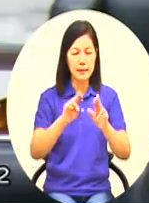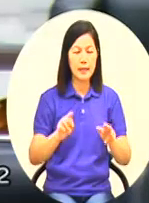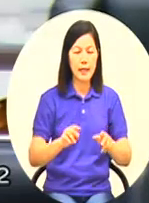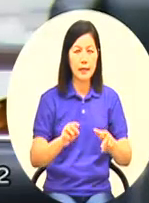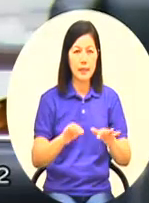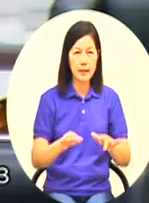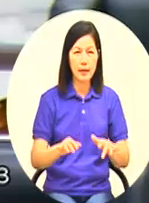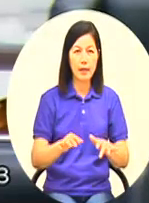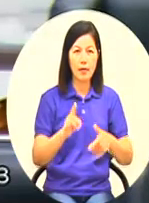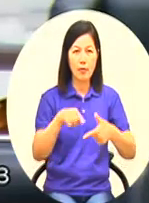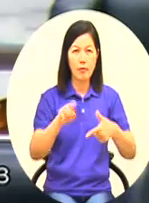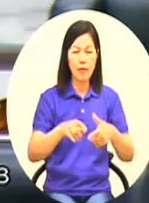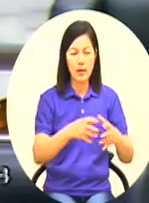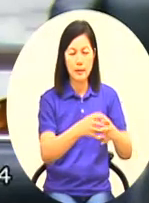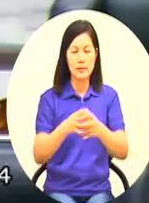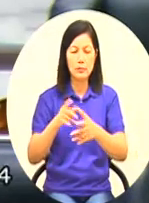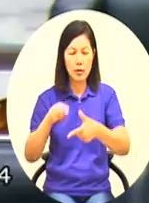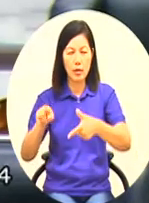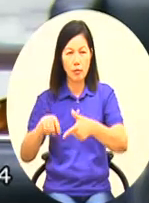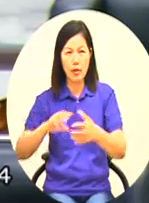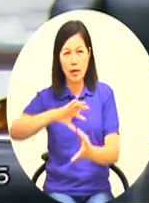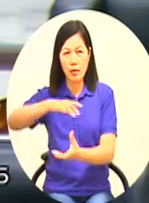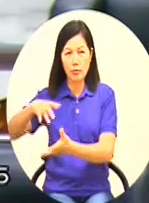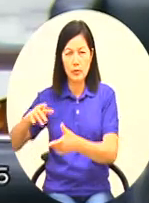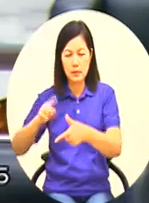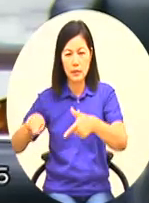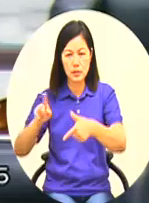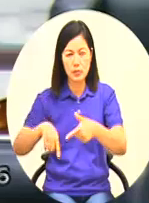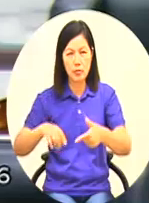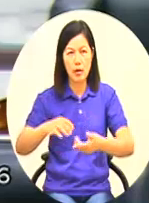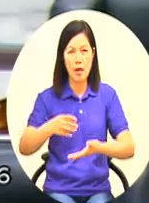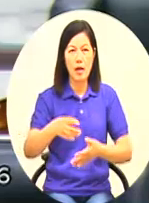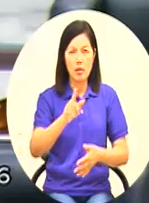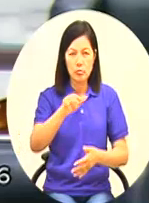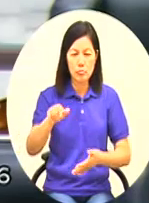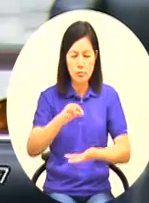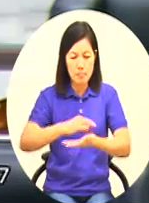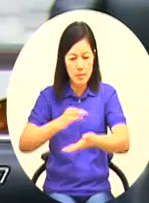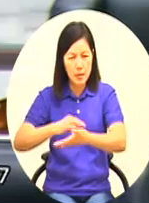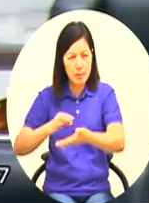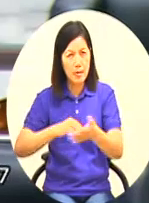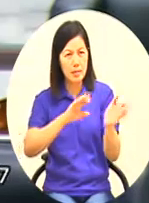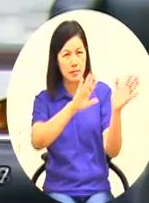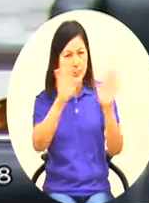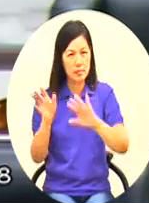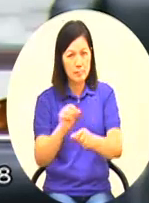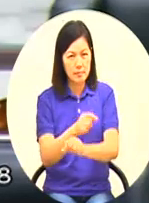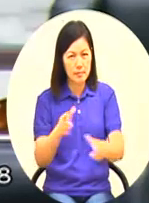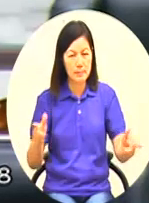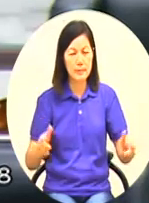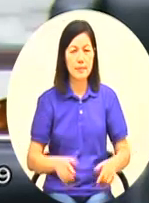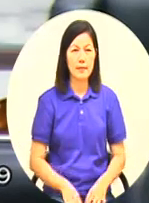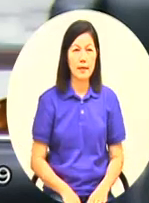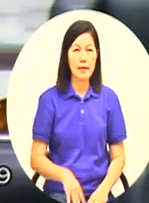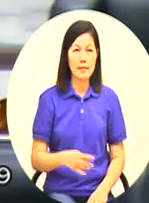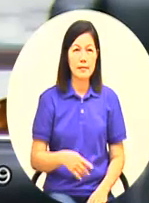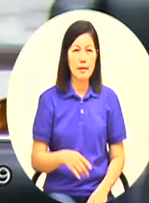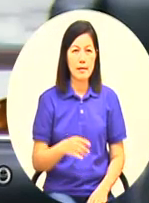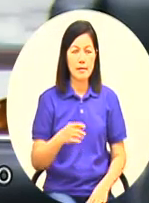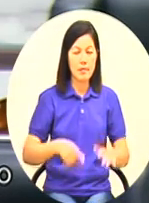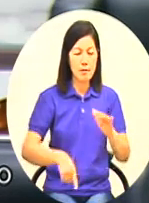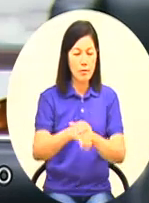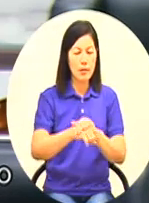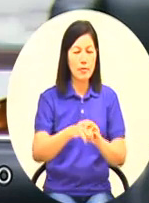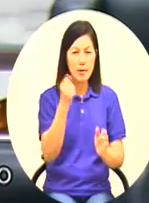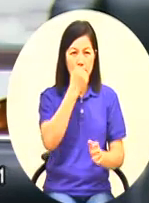集团化还有国际化的销赃模式，那我们犯罪者都是利